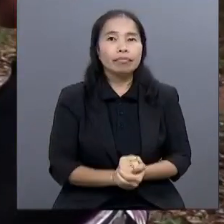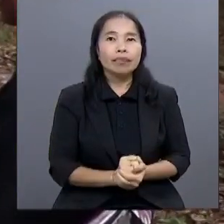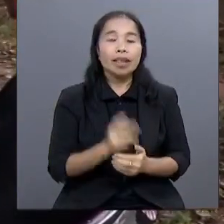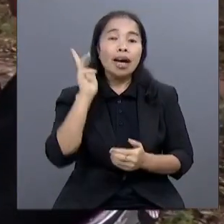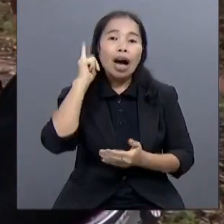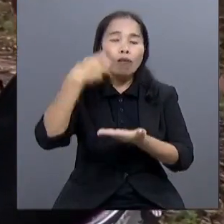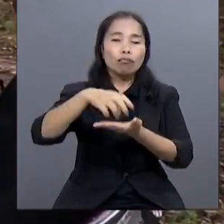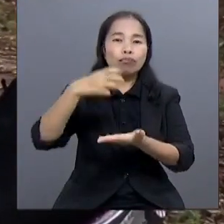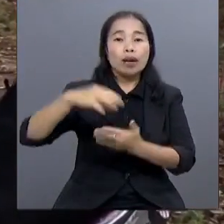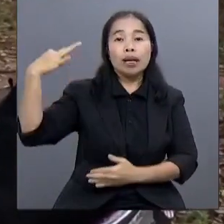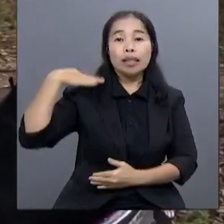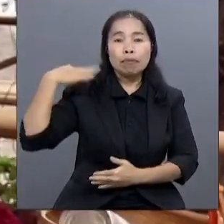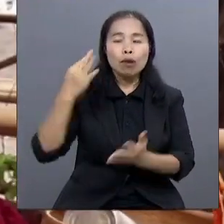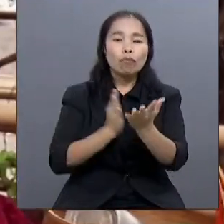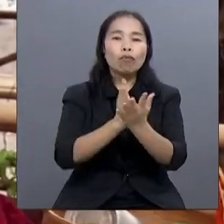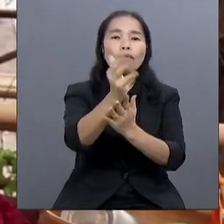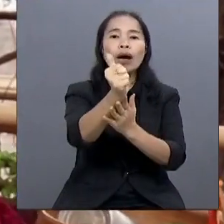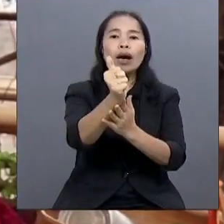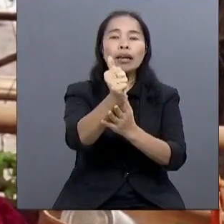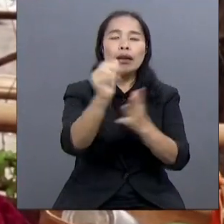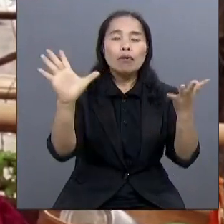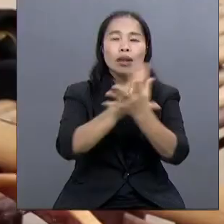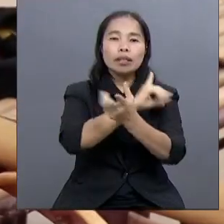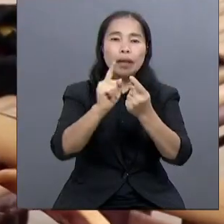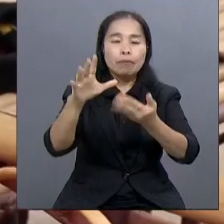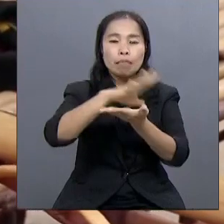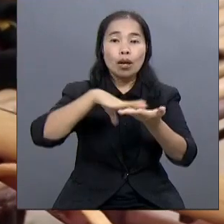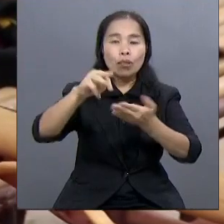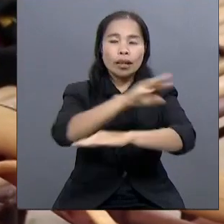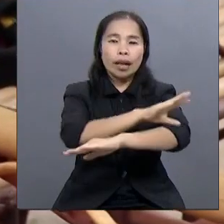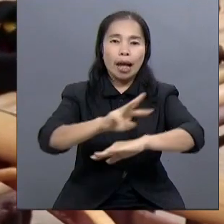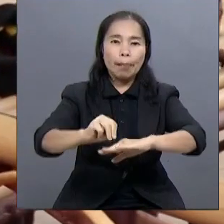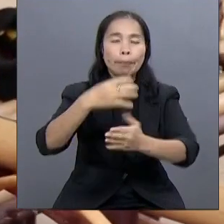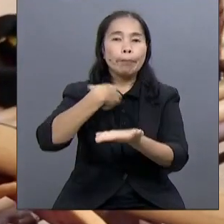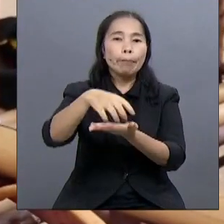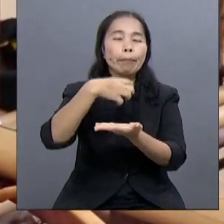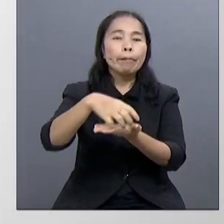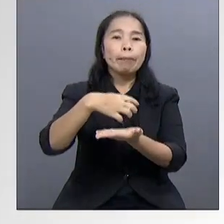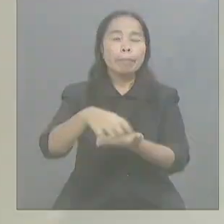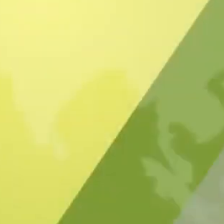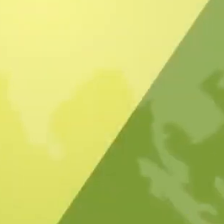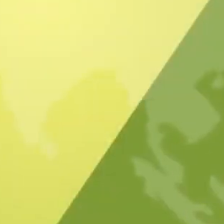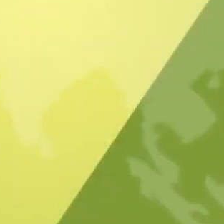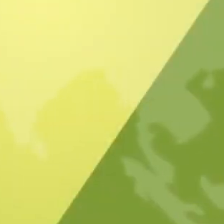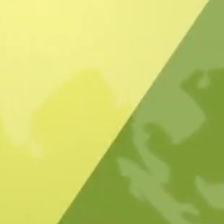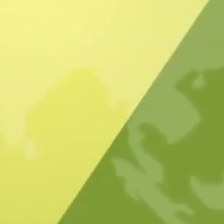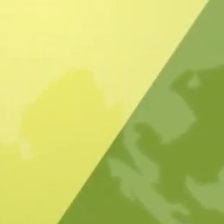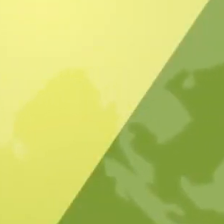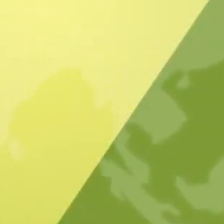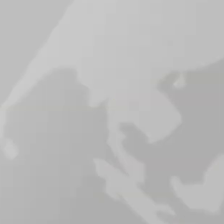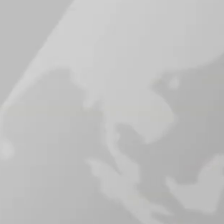องคณะวัฒนธรรมศาสตร์มหาวิทยาลัยมหาสารคามรายงาน